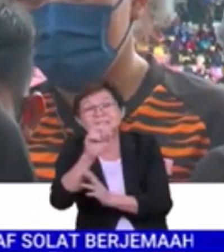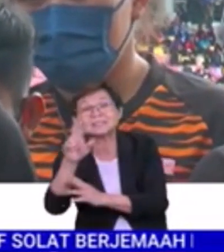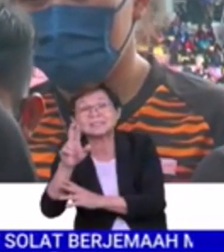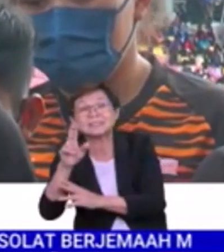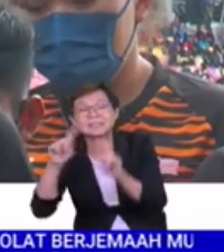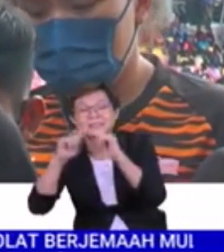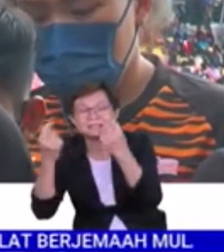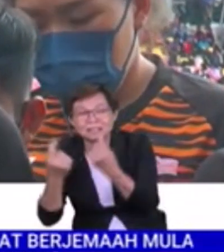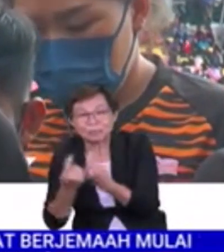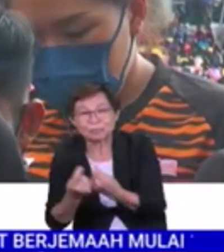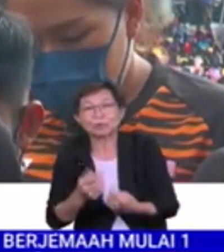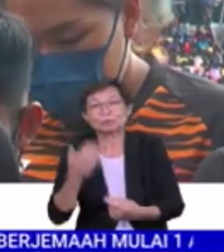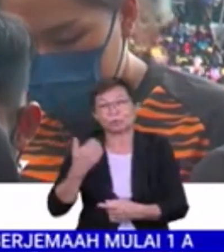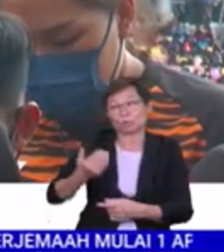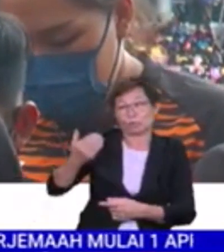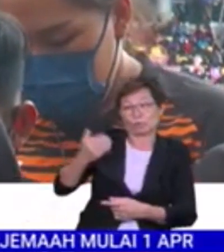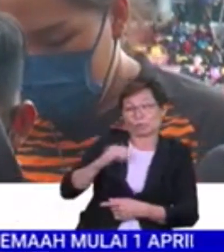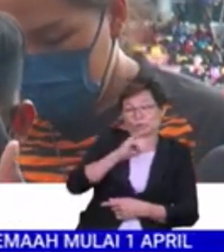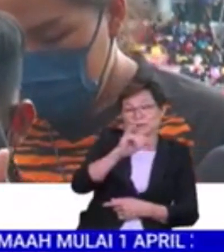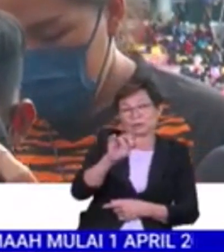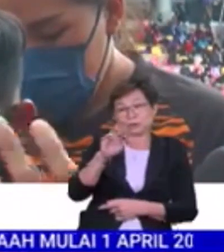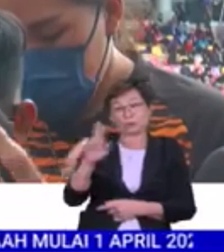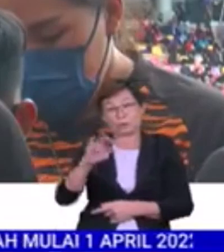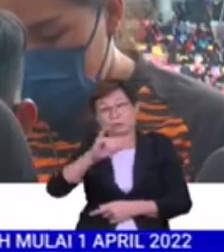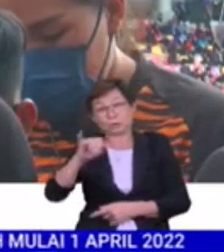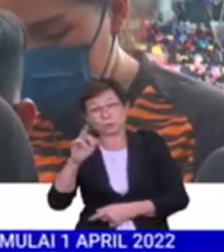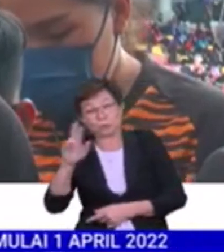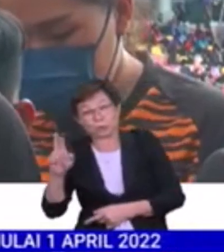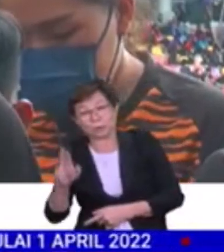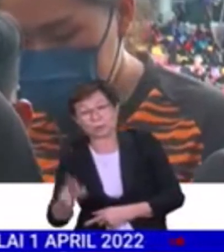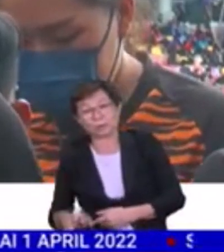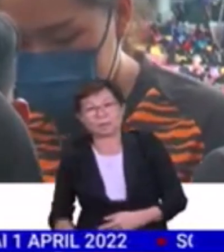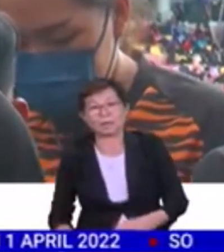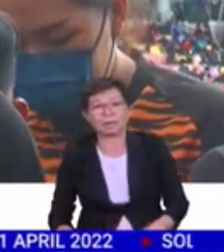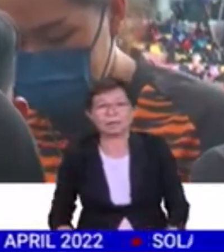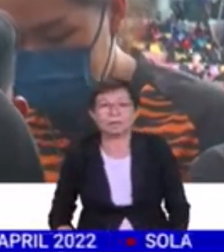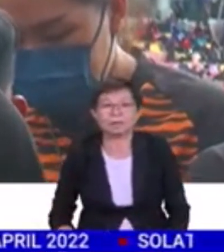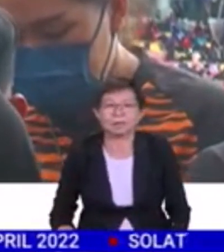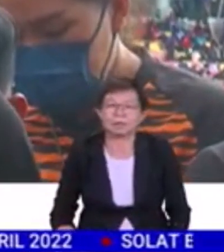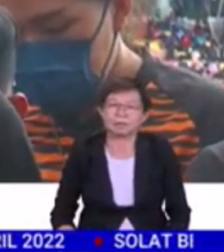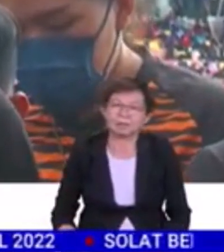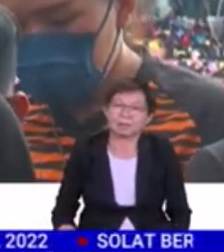with junior dengan Norat. Sebelum tu bukan Norat, itu Najwa.